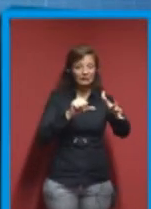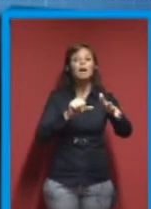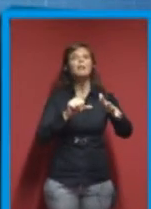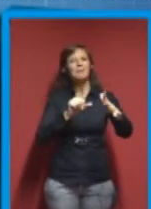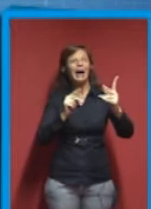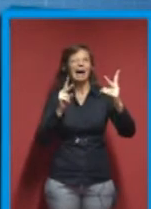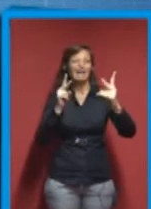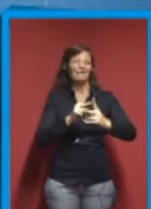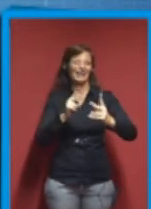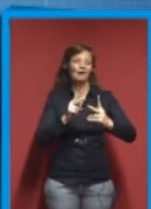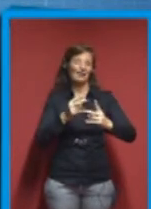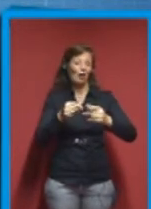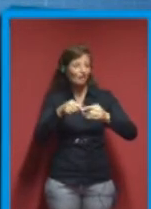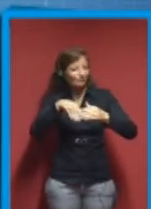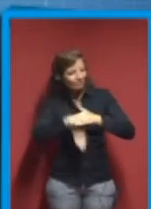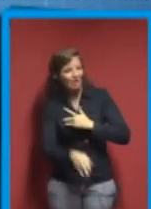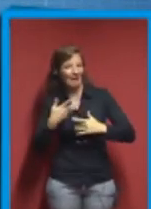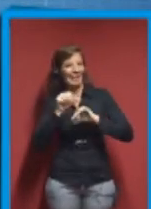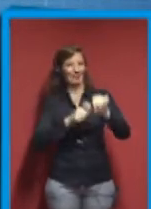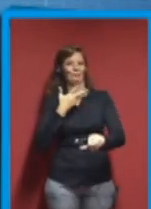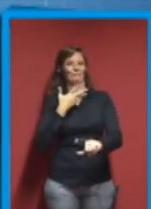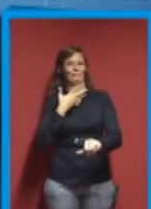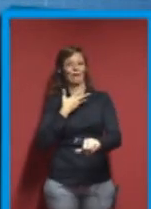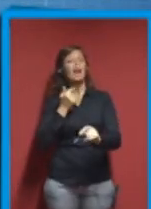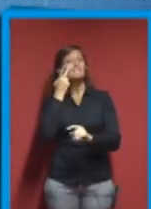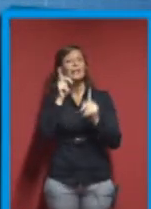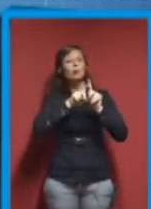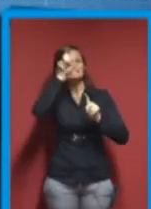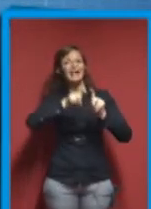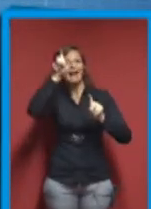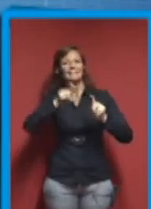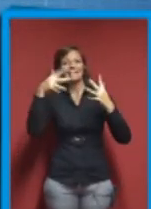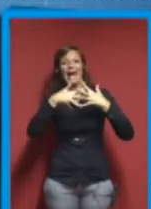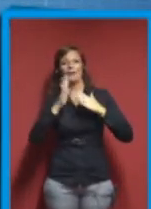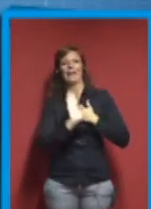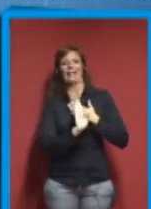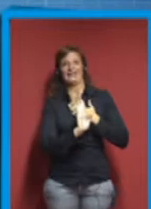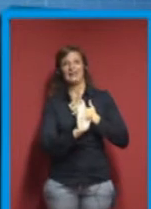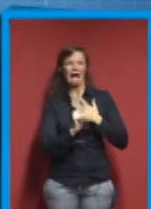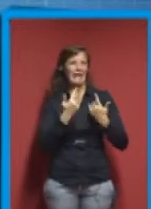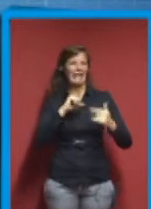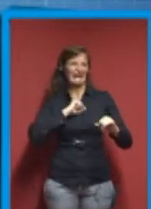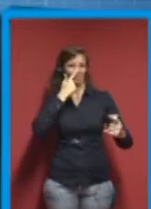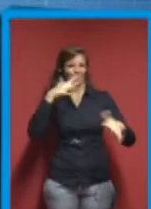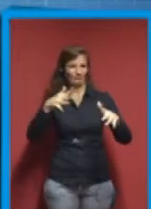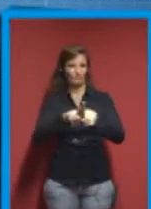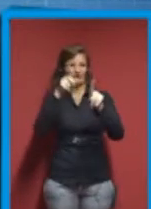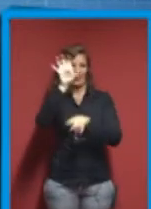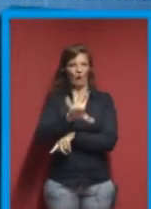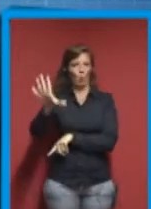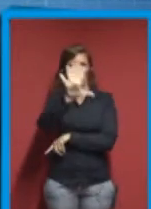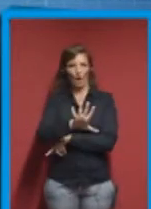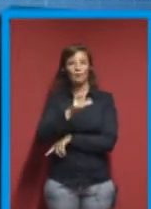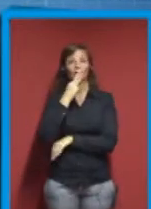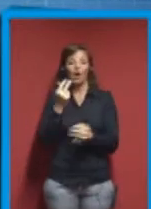fine cambiate. Allora, andiamo a vedere le statistiche degli Stati Uniti, penso che siano abbastanza simili all'Europa. Nel 1900 l'80%